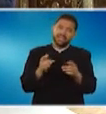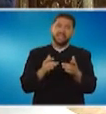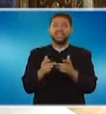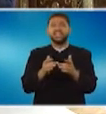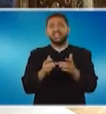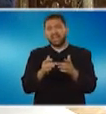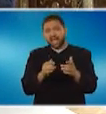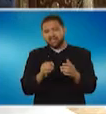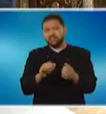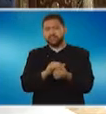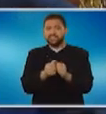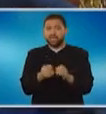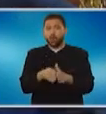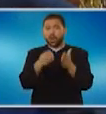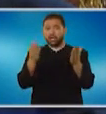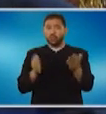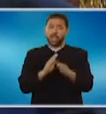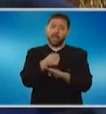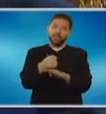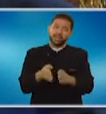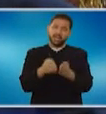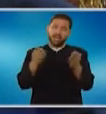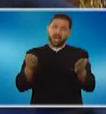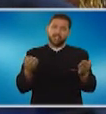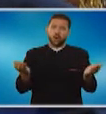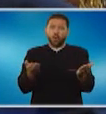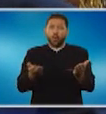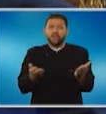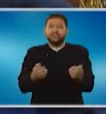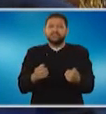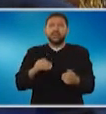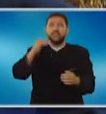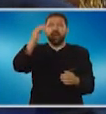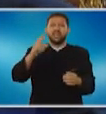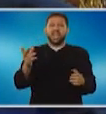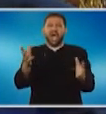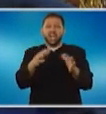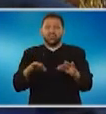Oricât de mare ar fi impulsul pe care l-au dobândit